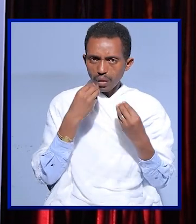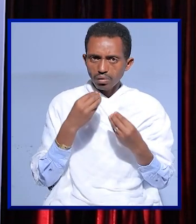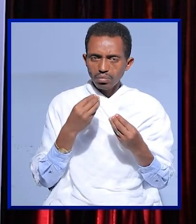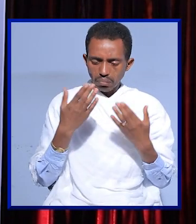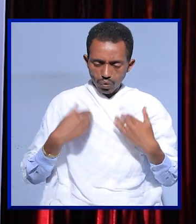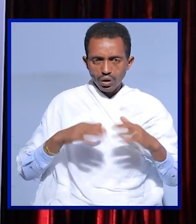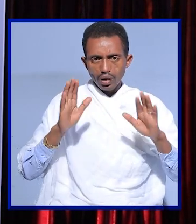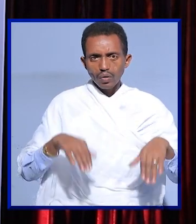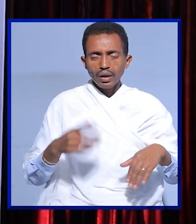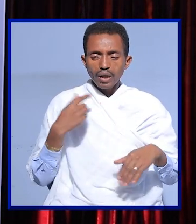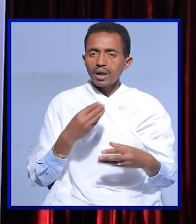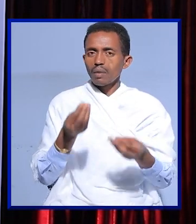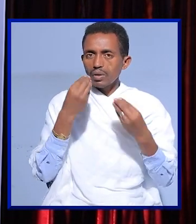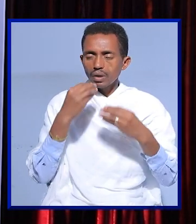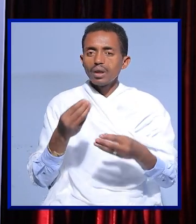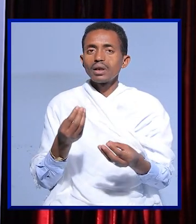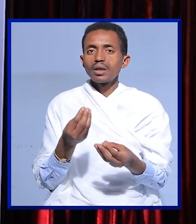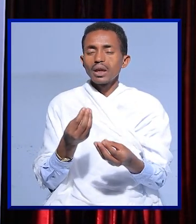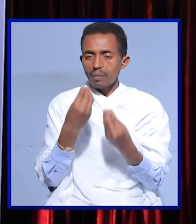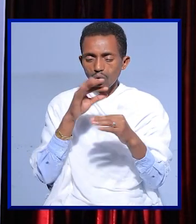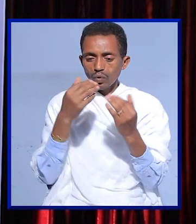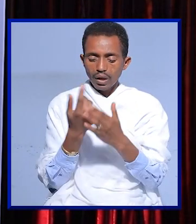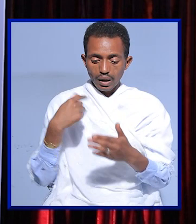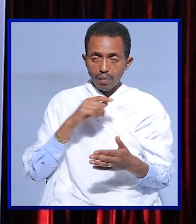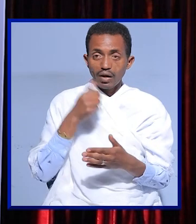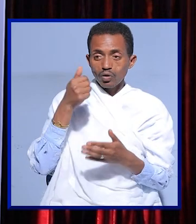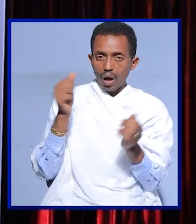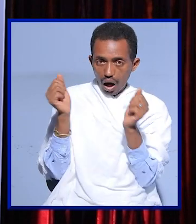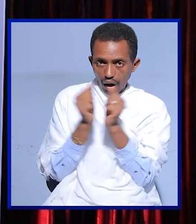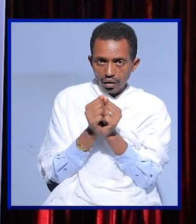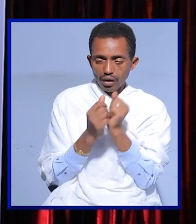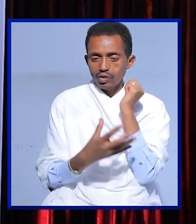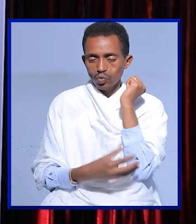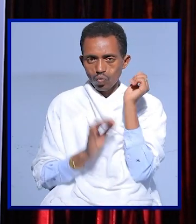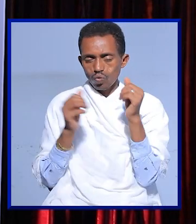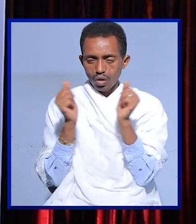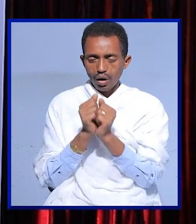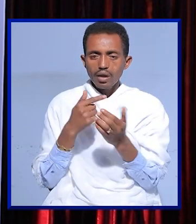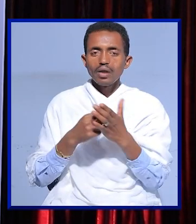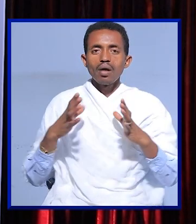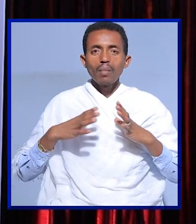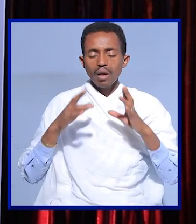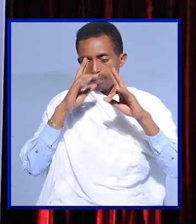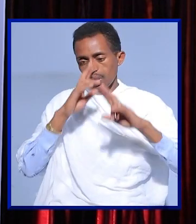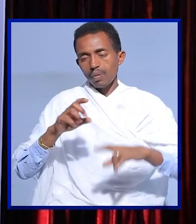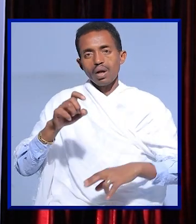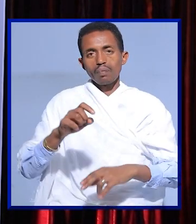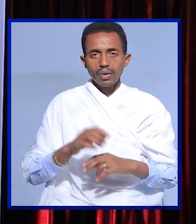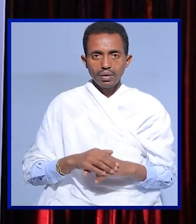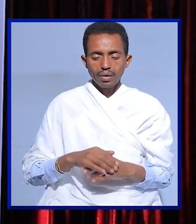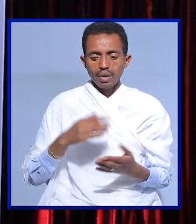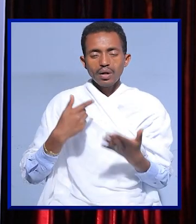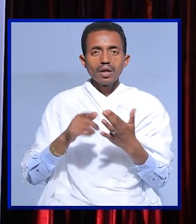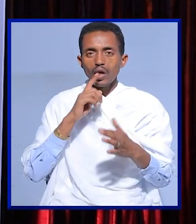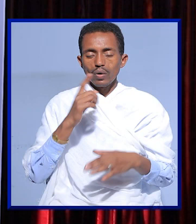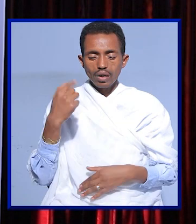ይቅርብን ከምን በላት ከምን ጎርሳት ግን እኛ ከነሱ ጋር ሁነን ይህንን ባህል ማሳለፍ አለብን። ይህን ጊዜ